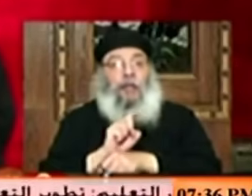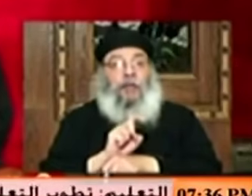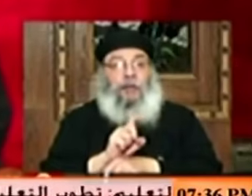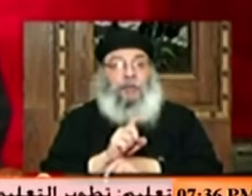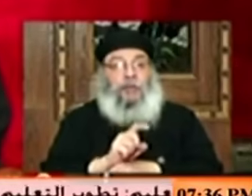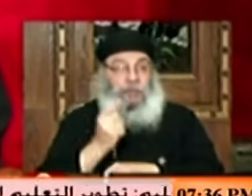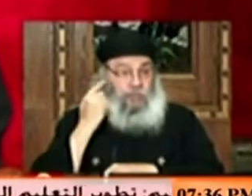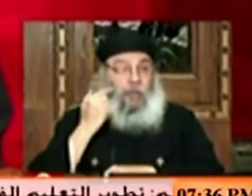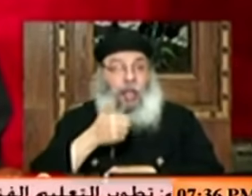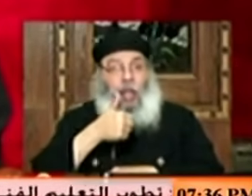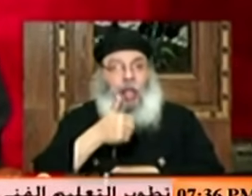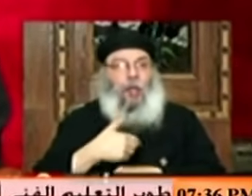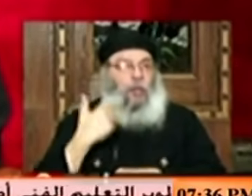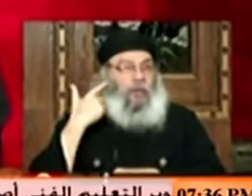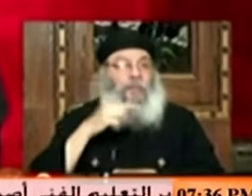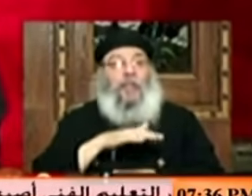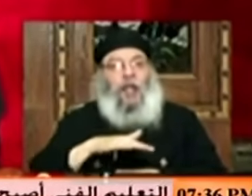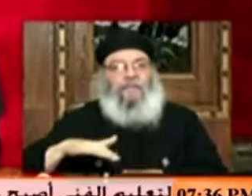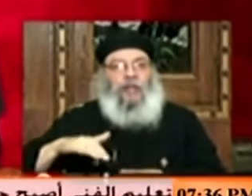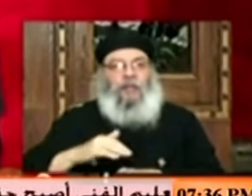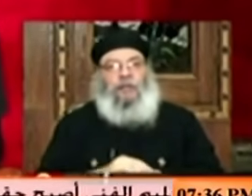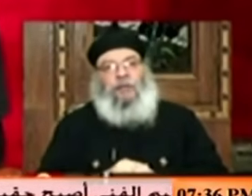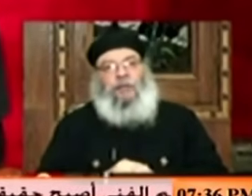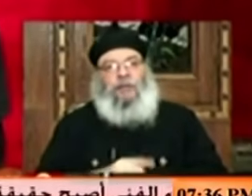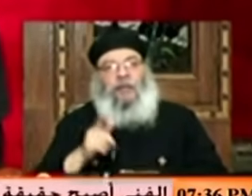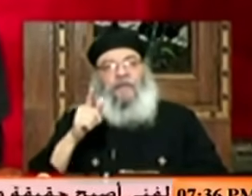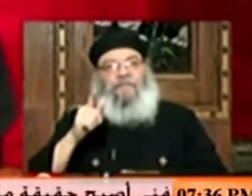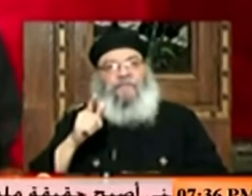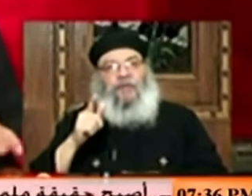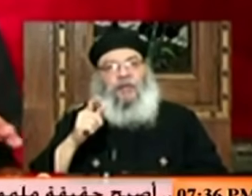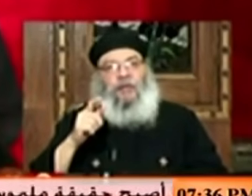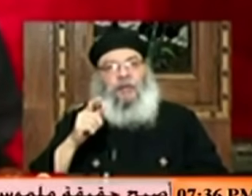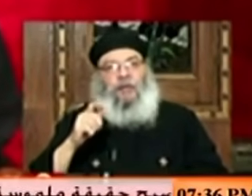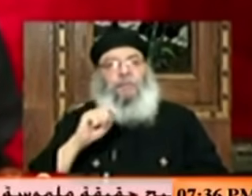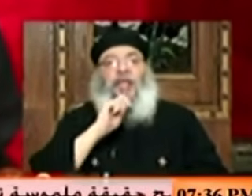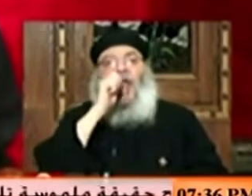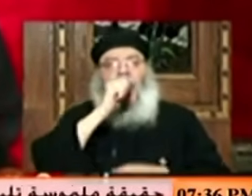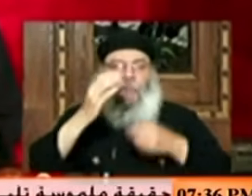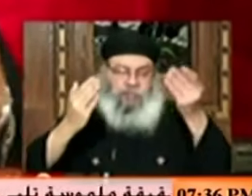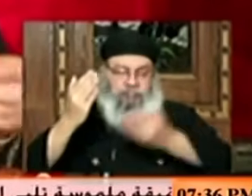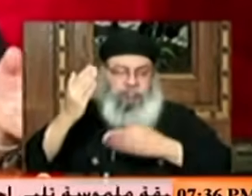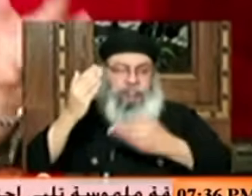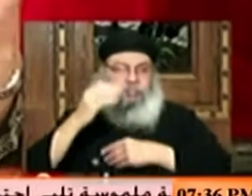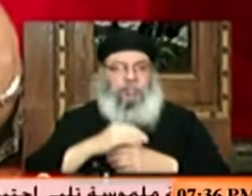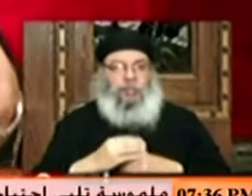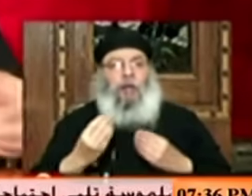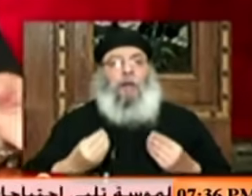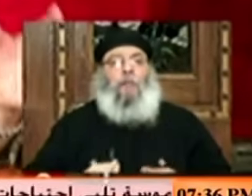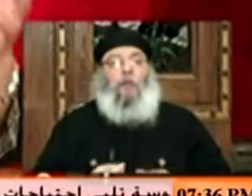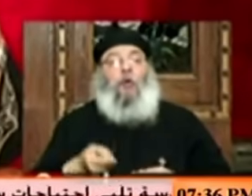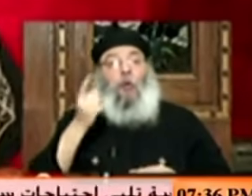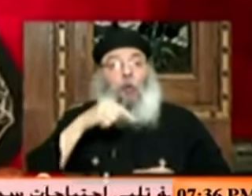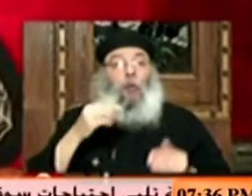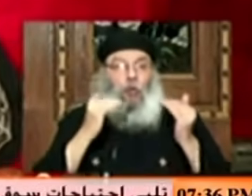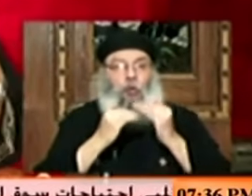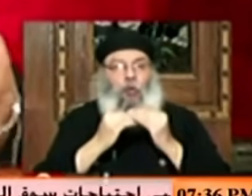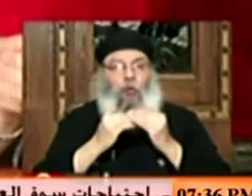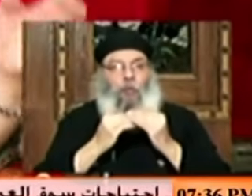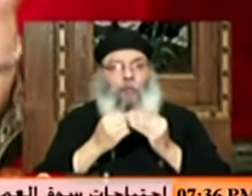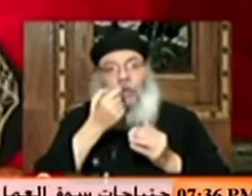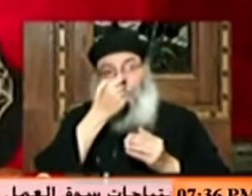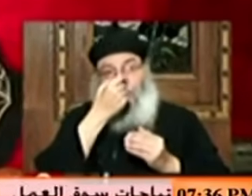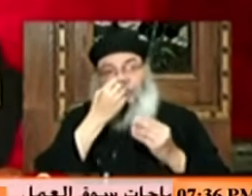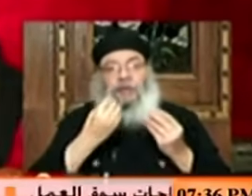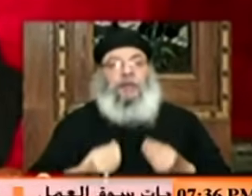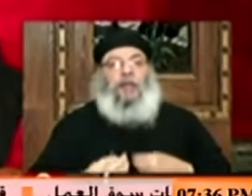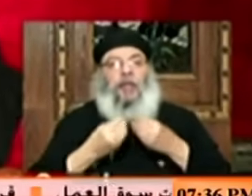تكونوا سمعتوها قصص الاطفال ان كان في جزار بيخدم اخوه خوت الرب بيقدم لهم كل يوم خميس